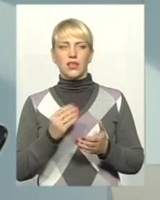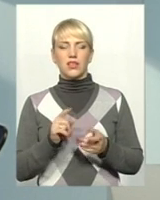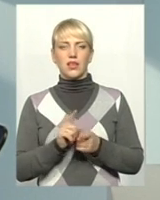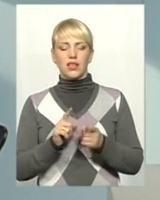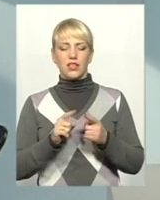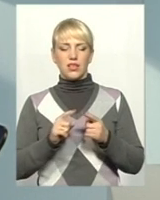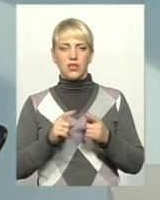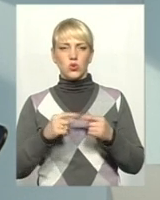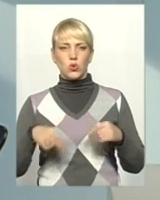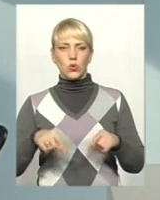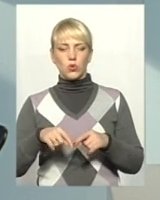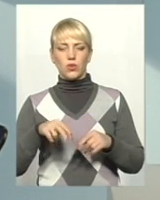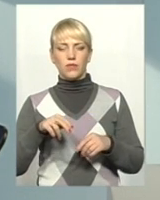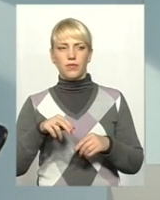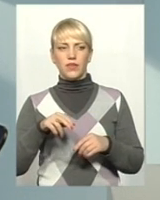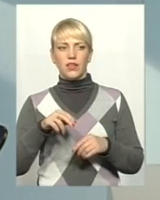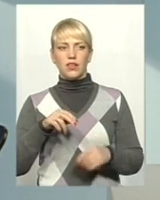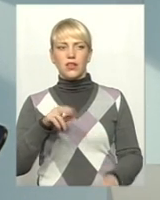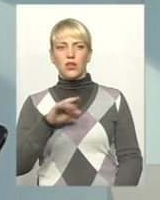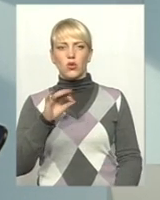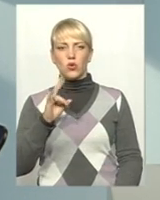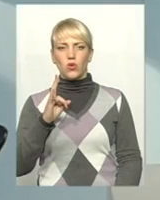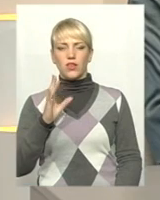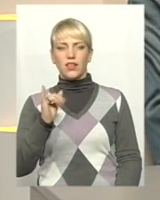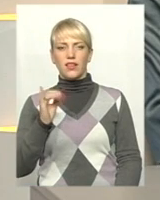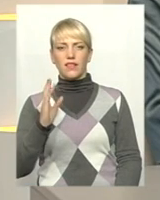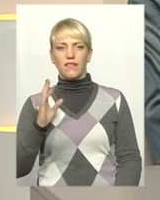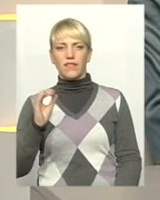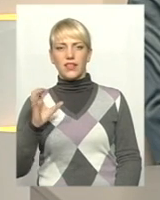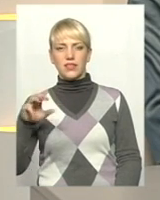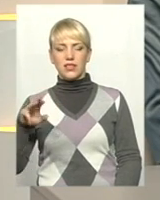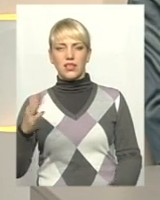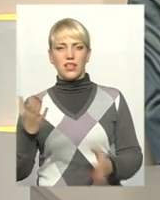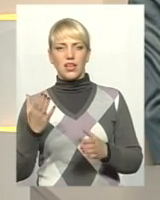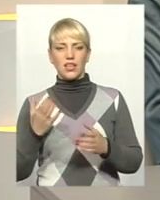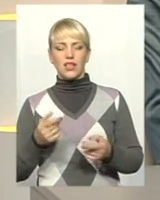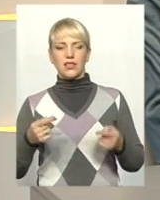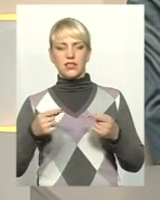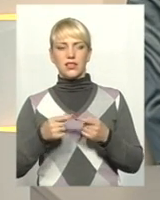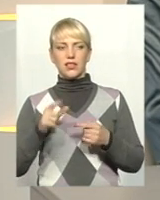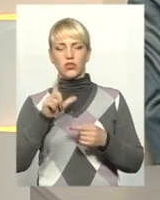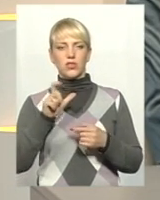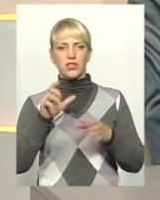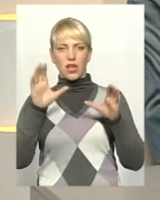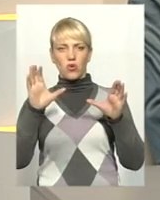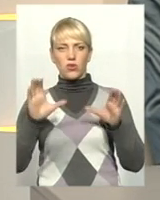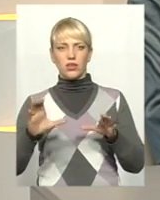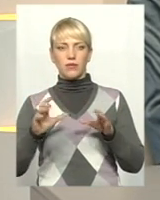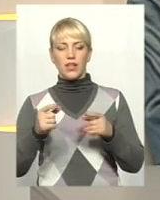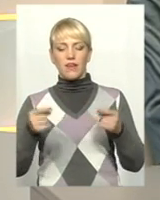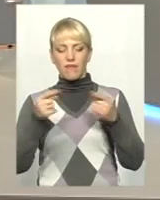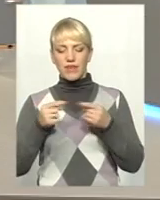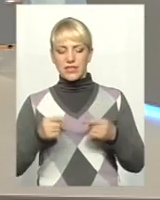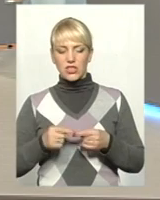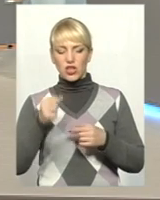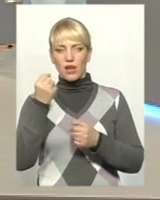при Укравтодорі Дорінвест, яка саме згідно з чинного законодавства визначає переможця, вона